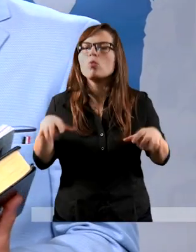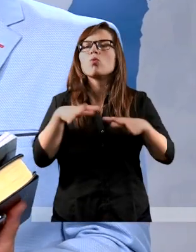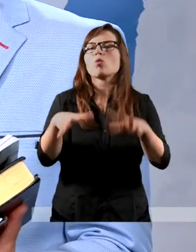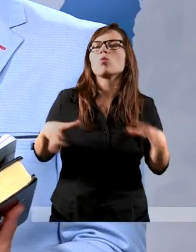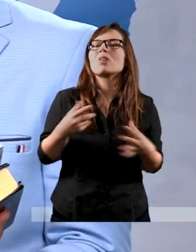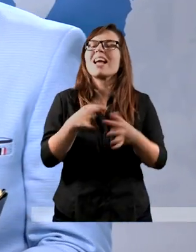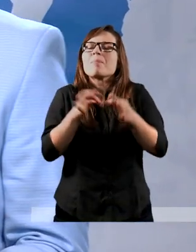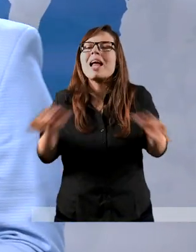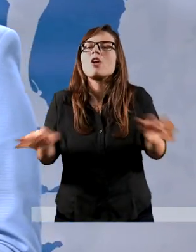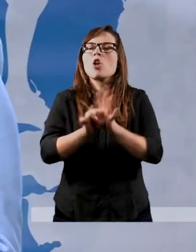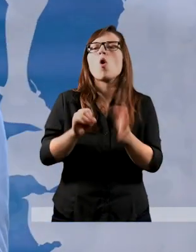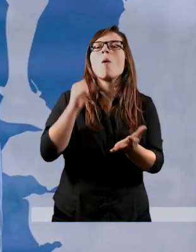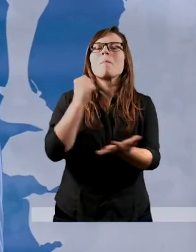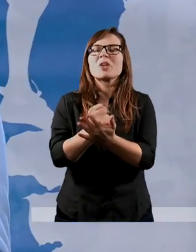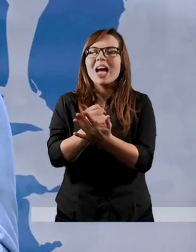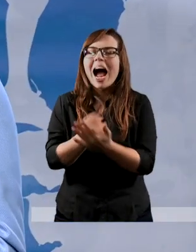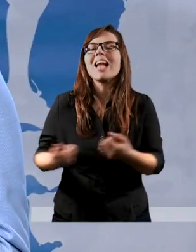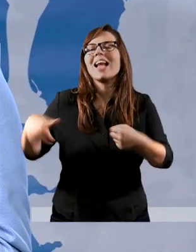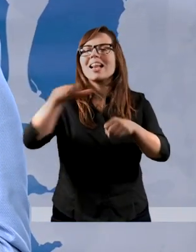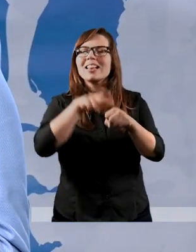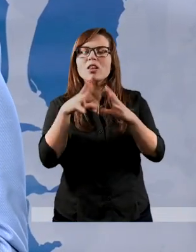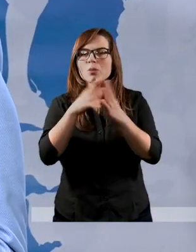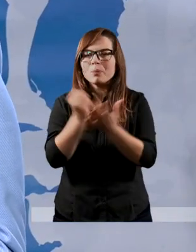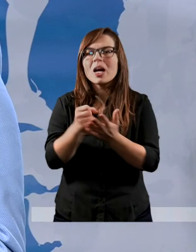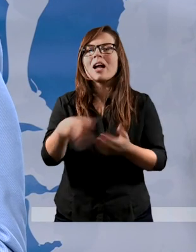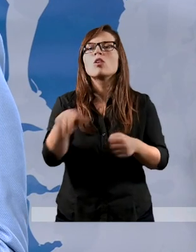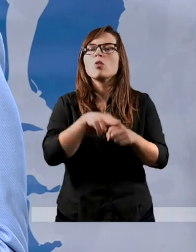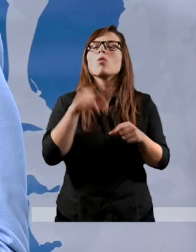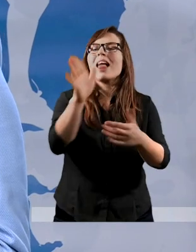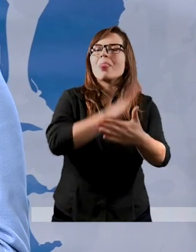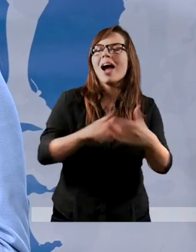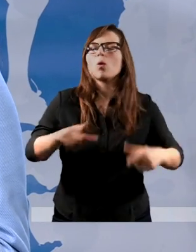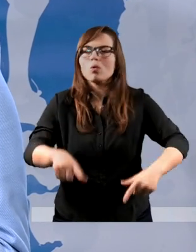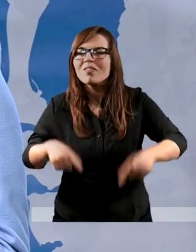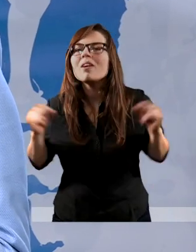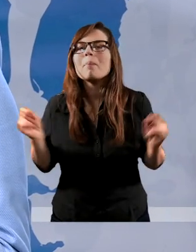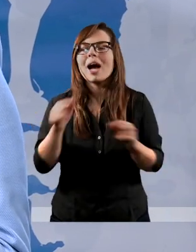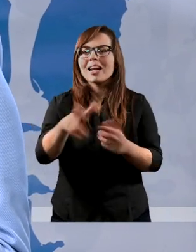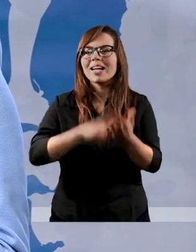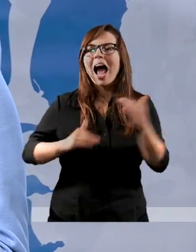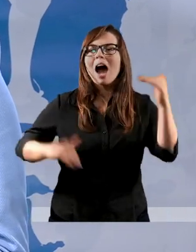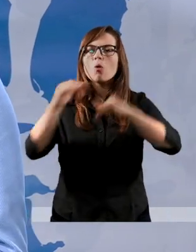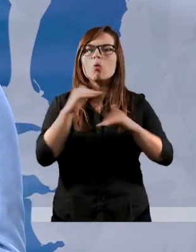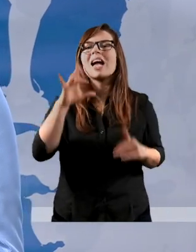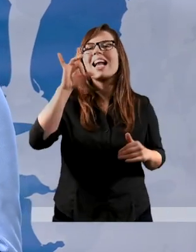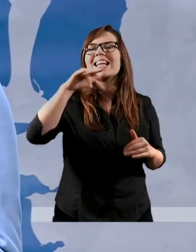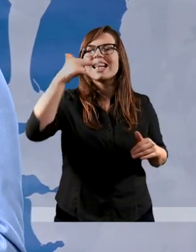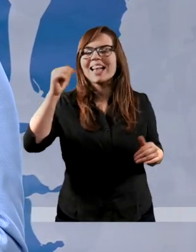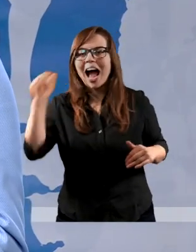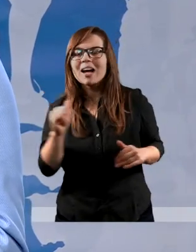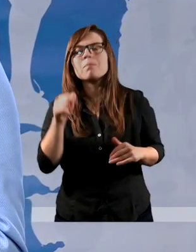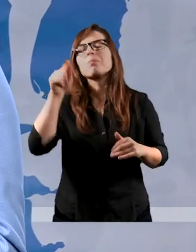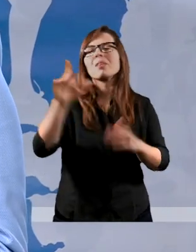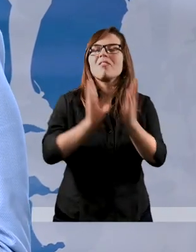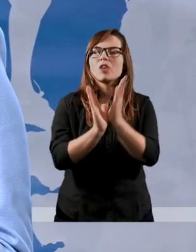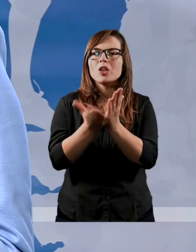do przykazań, które naród wybrany otrzymał na Górze Synaj, o czym możesz poczytać